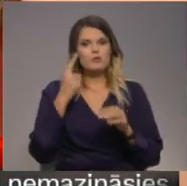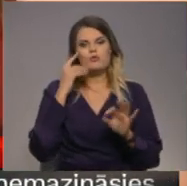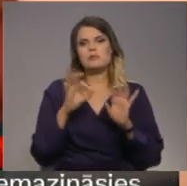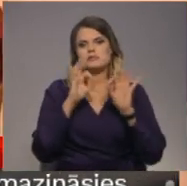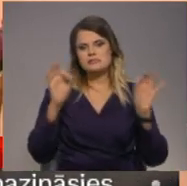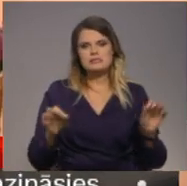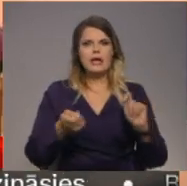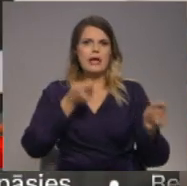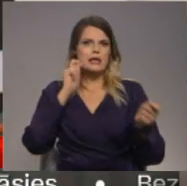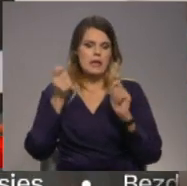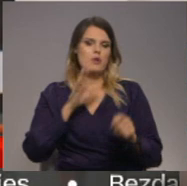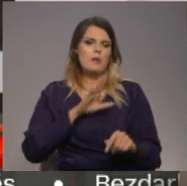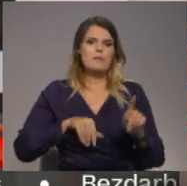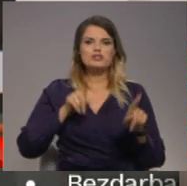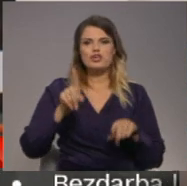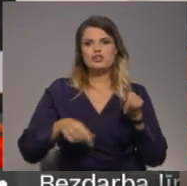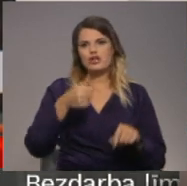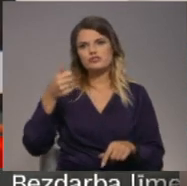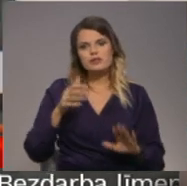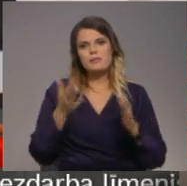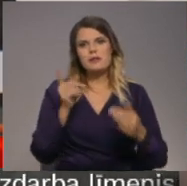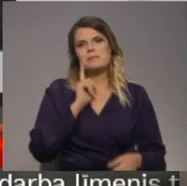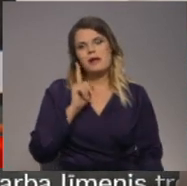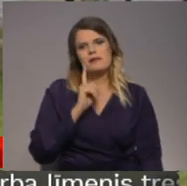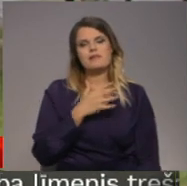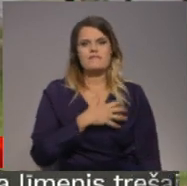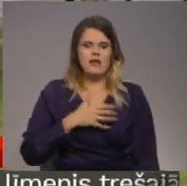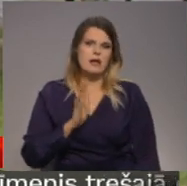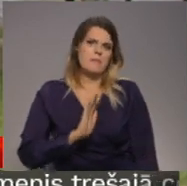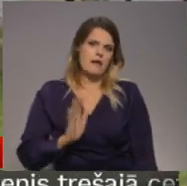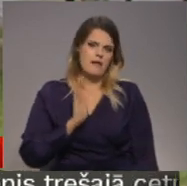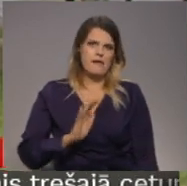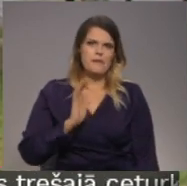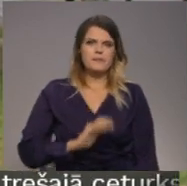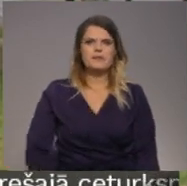būvdarbiem varētu ķerties pēc pāris gadiem, bet pagaidām jāpaciešas. Solvita Demantīna, Žodziņš, Kurzemes televīzija.